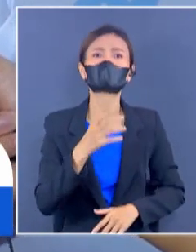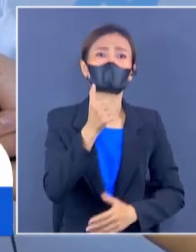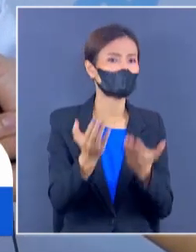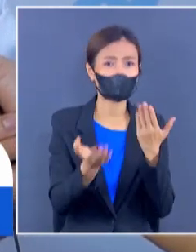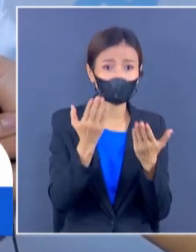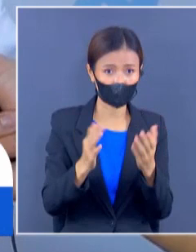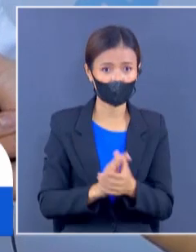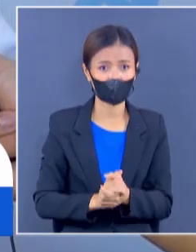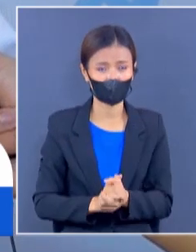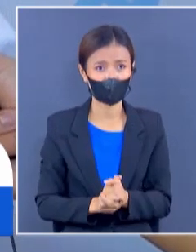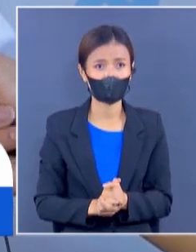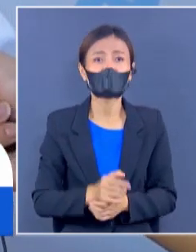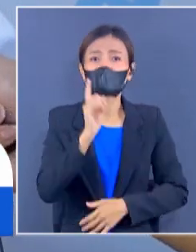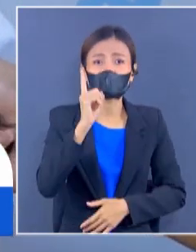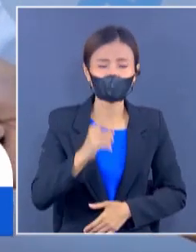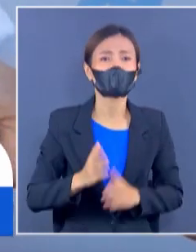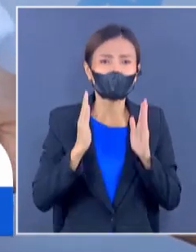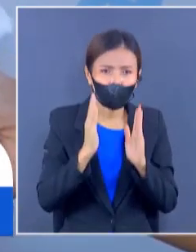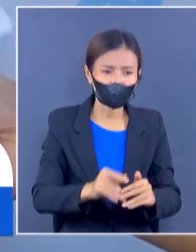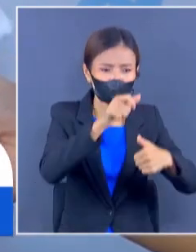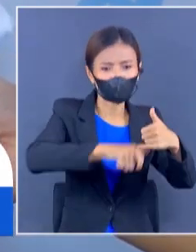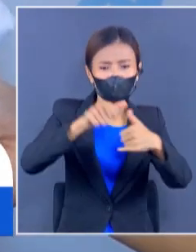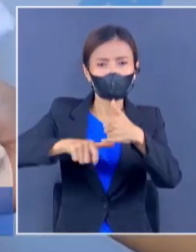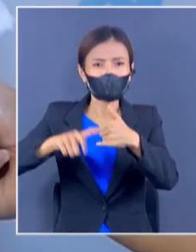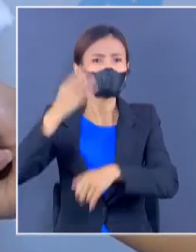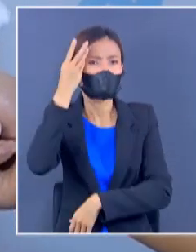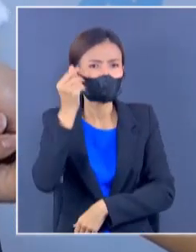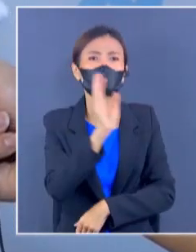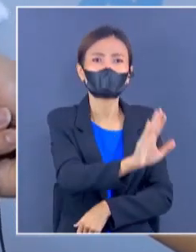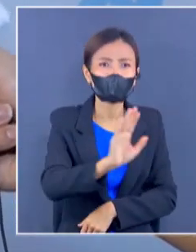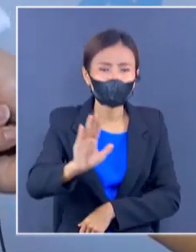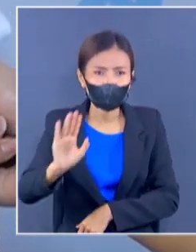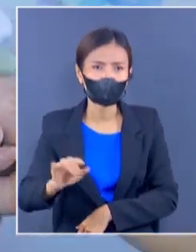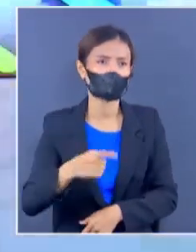มันชีวิตแต่ละคนเราก็ให้เขาเลือกให้เขาได้จัดการในชีวิตของเขาเอง